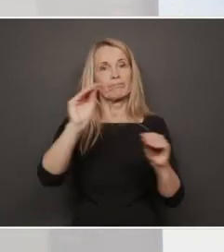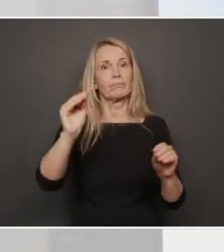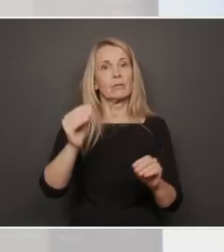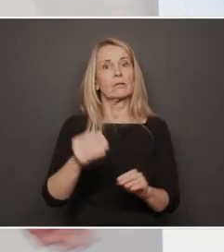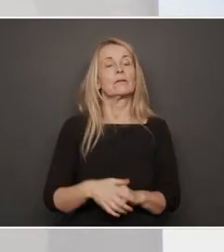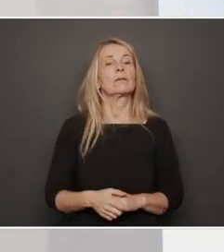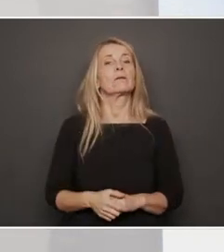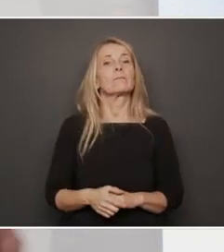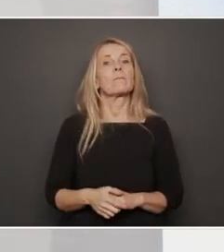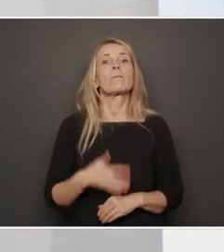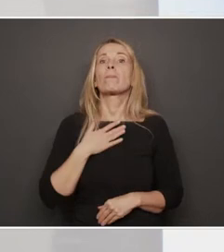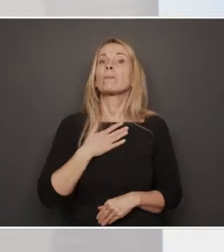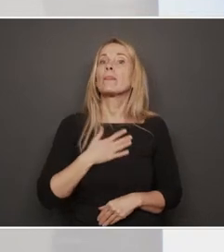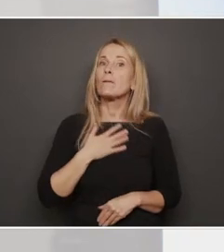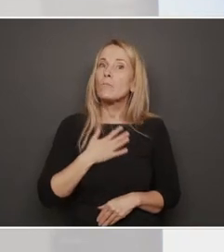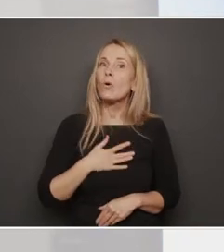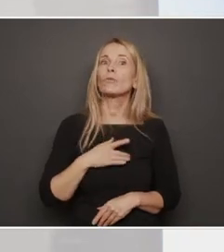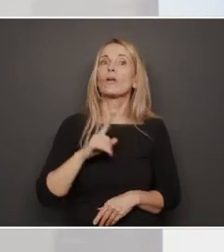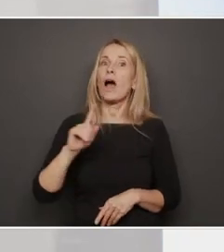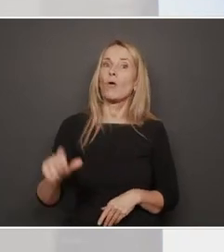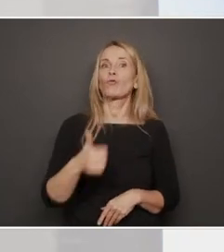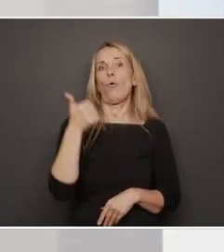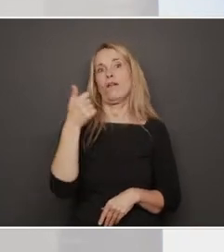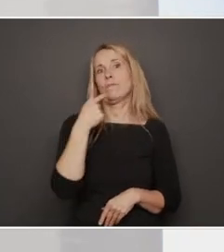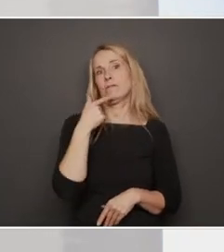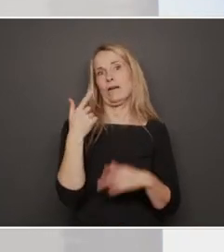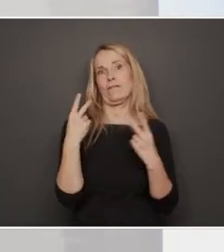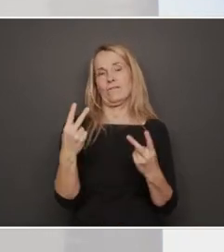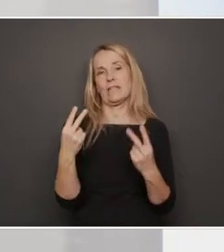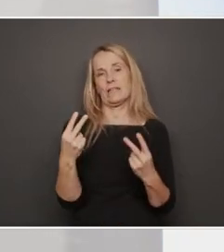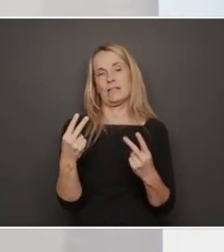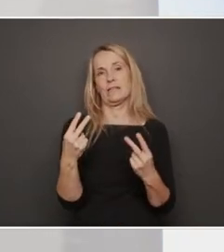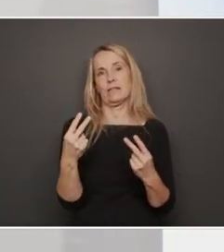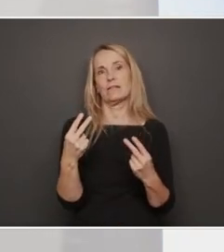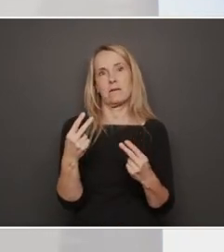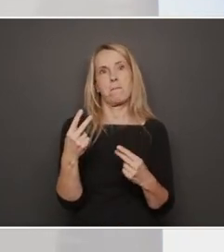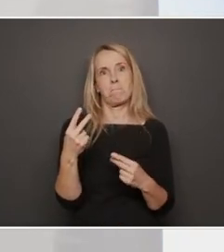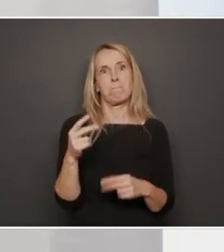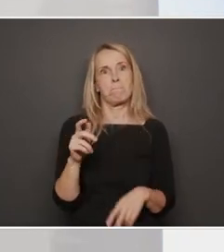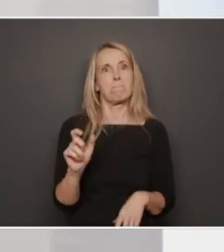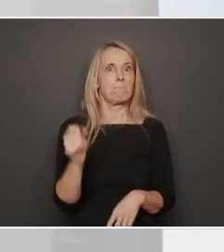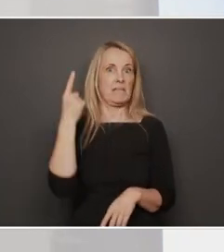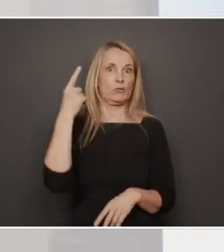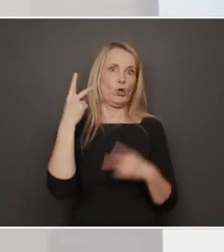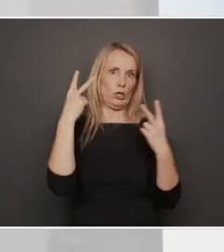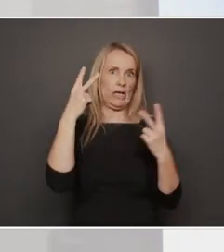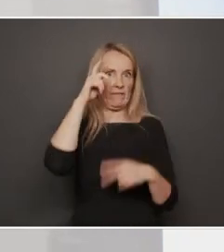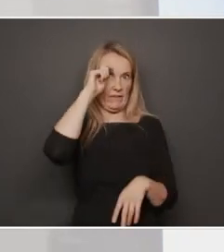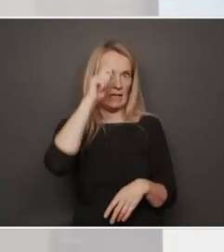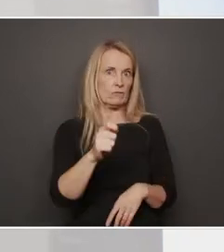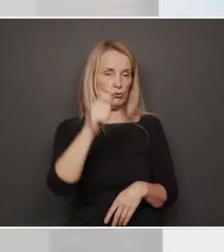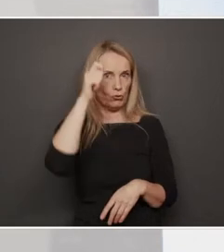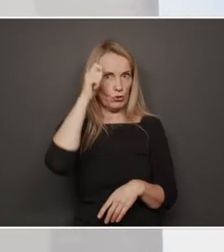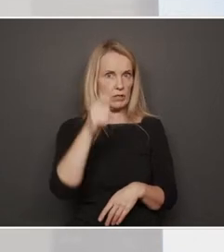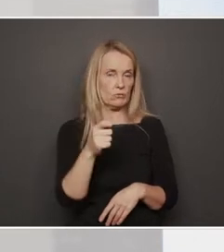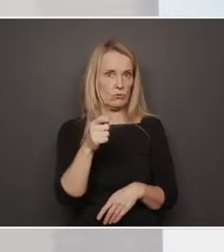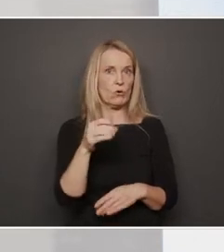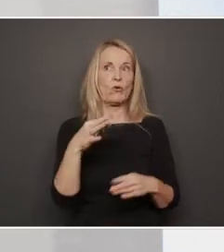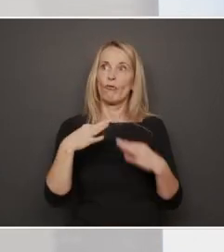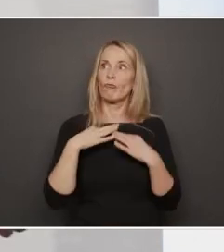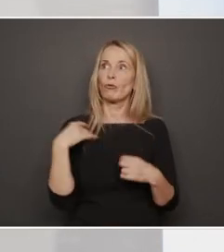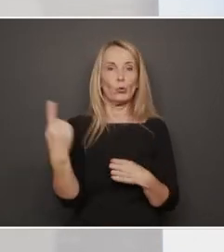darf. Ich möchte das auch noch einmal unterstreichen. Es ist eine besondere Wertschätzung für